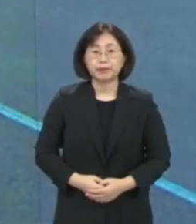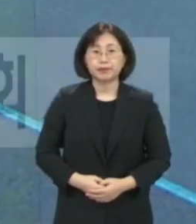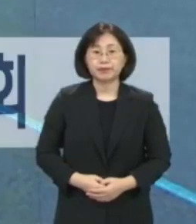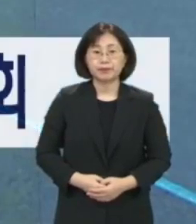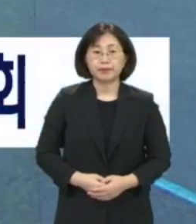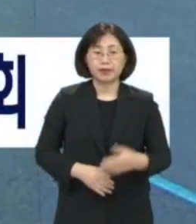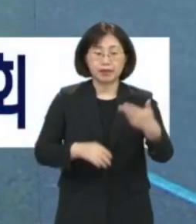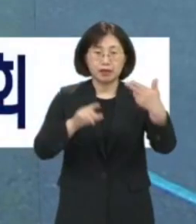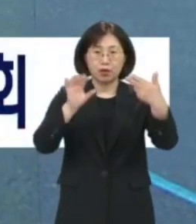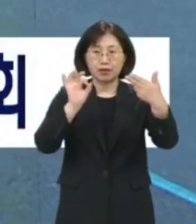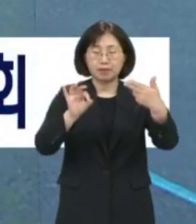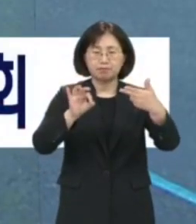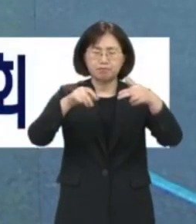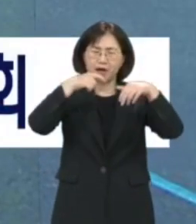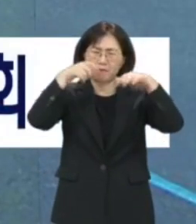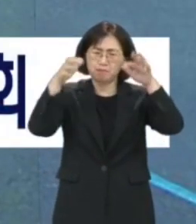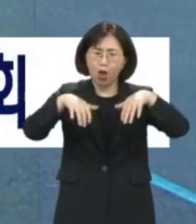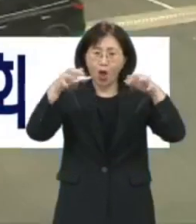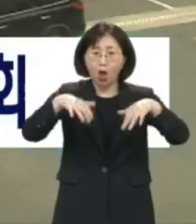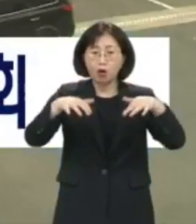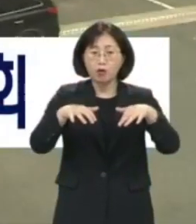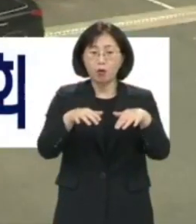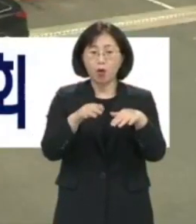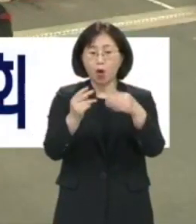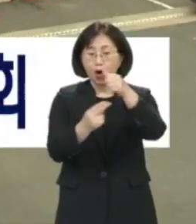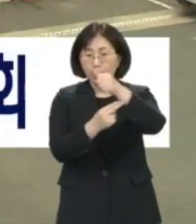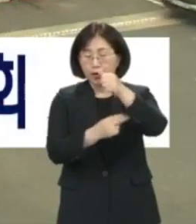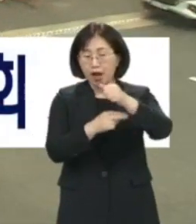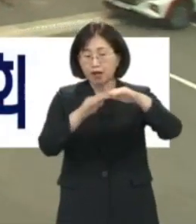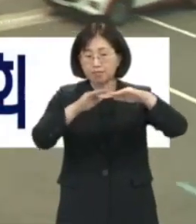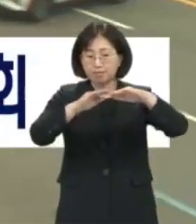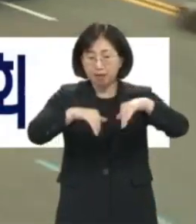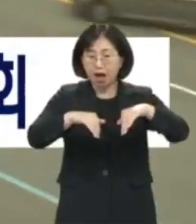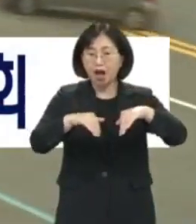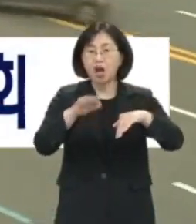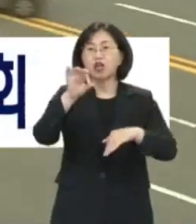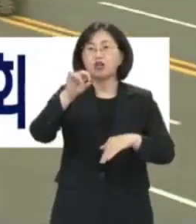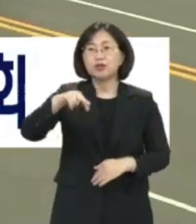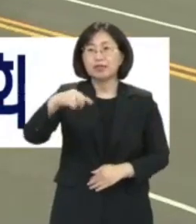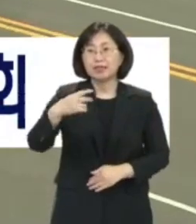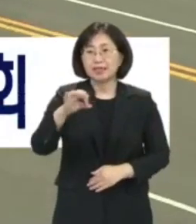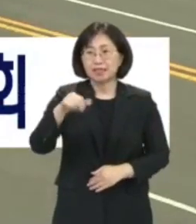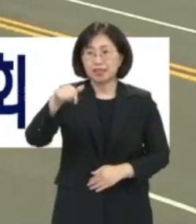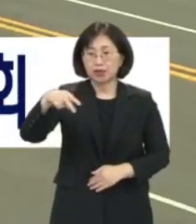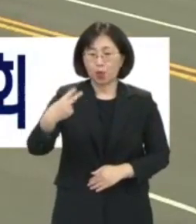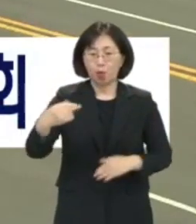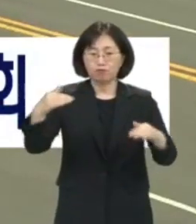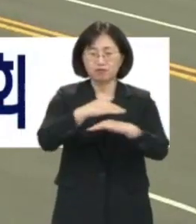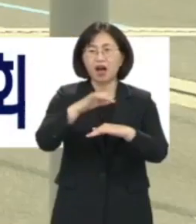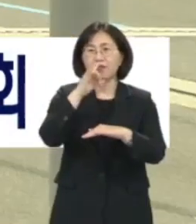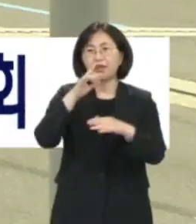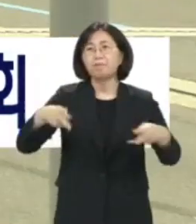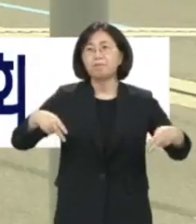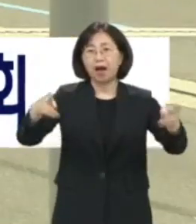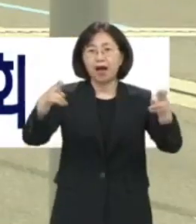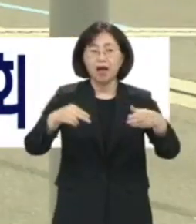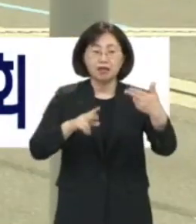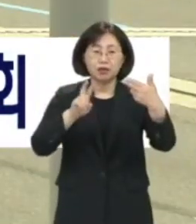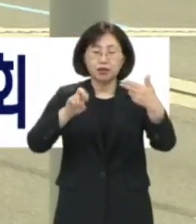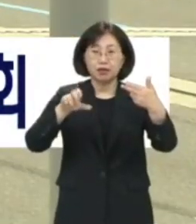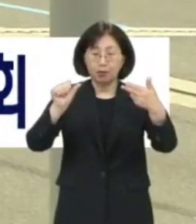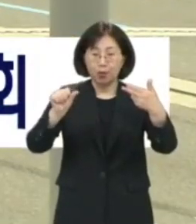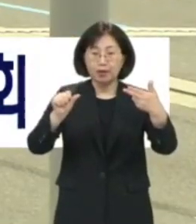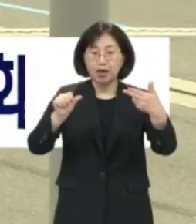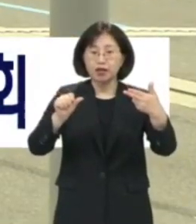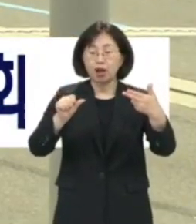지난 10일 쏟아진 폭으로 교량 상판이 내려앉은 대전 유등교 전면 통제된 가운데 오늘 25일부터 기존